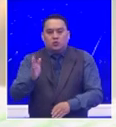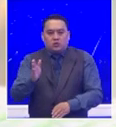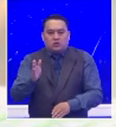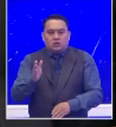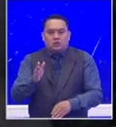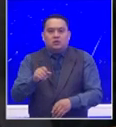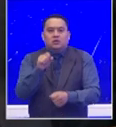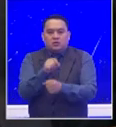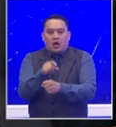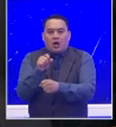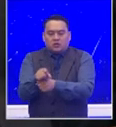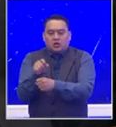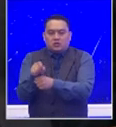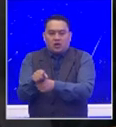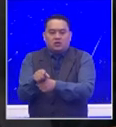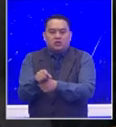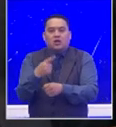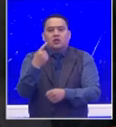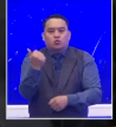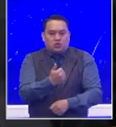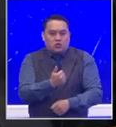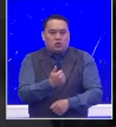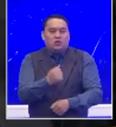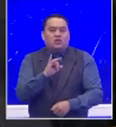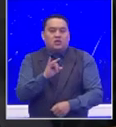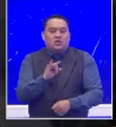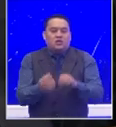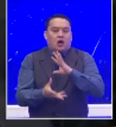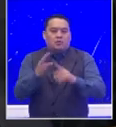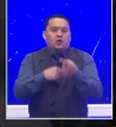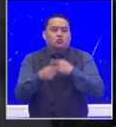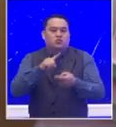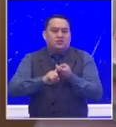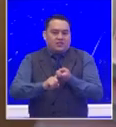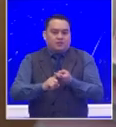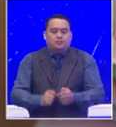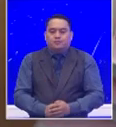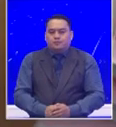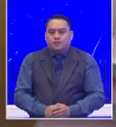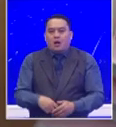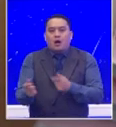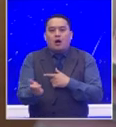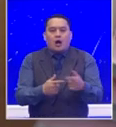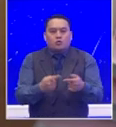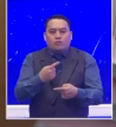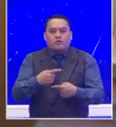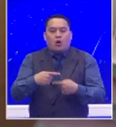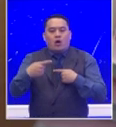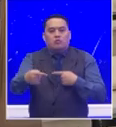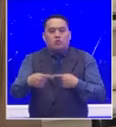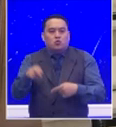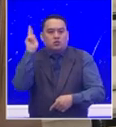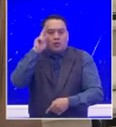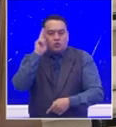давать задания, разносить задания, недельные задания и получать обратную связь. О своей готовности к удаленному обучению